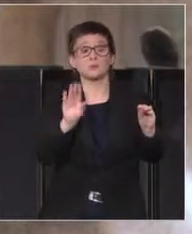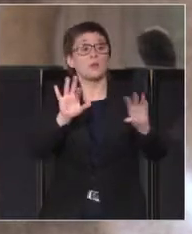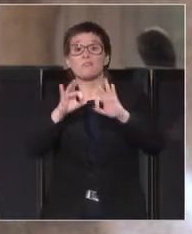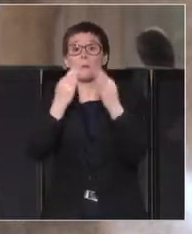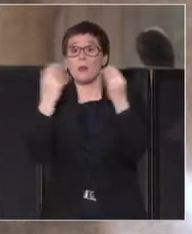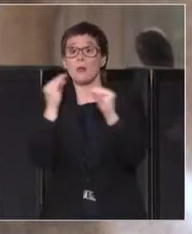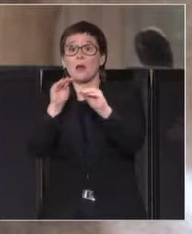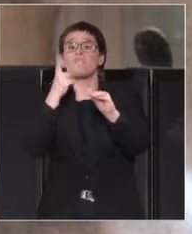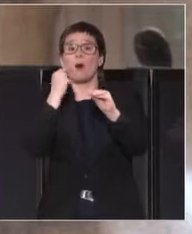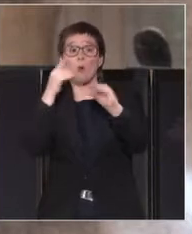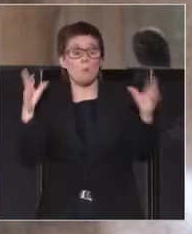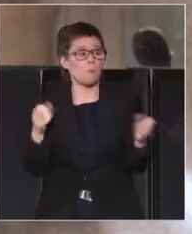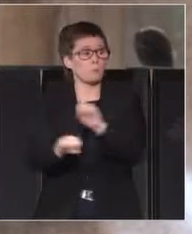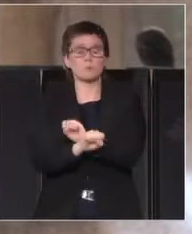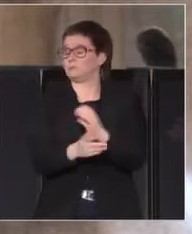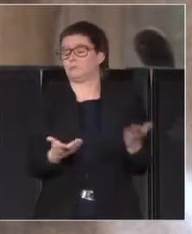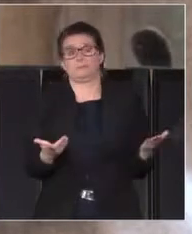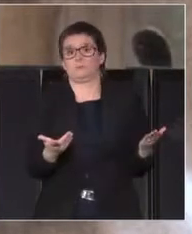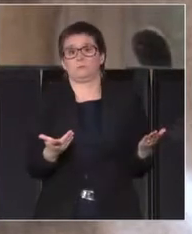informiert.